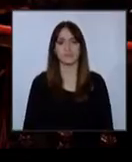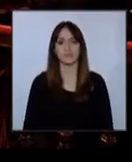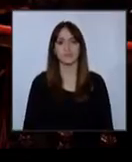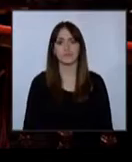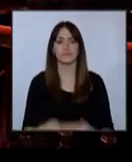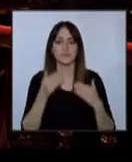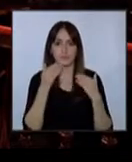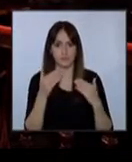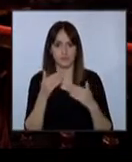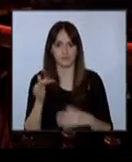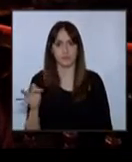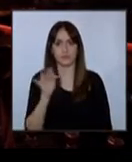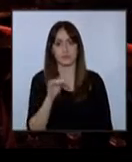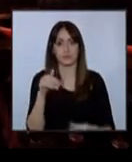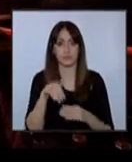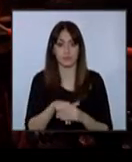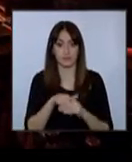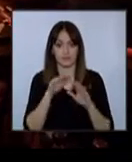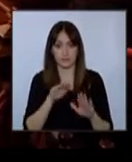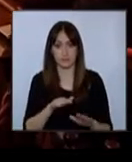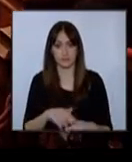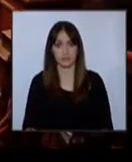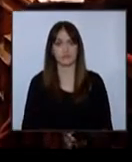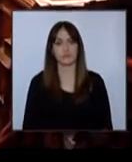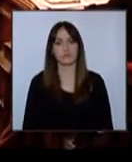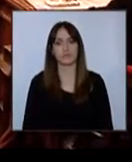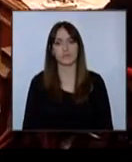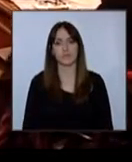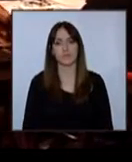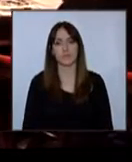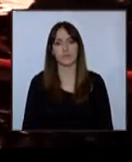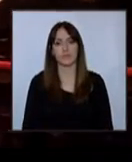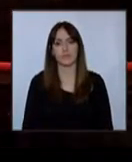Doncs passem a votació. Vots a favor?